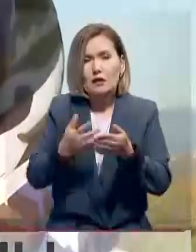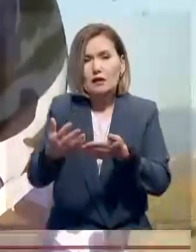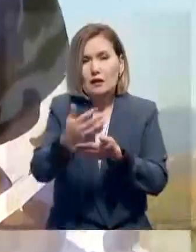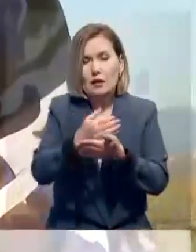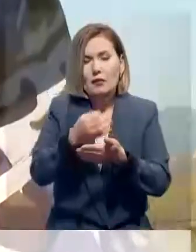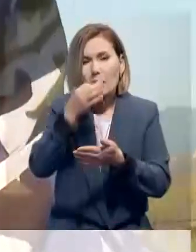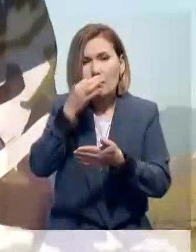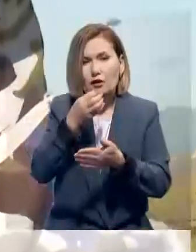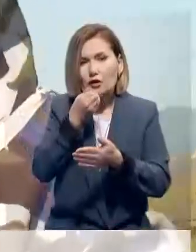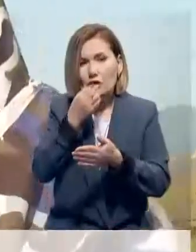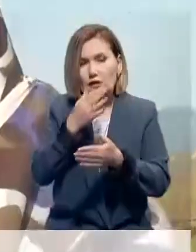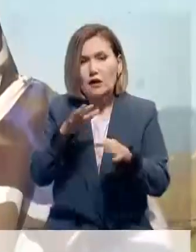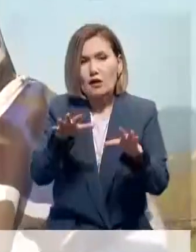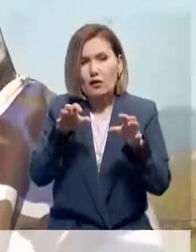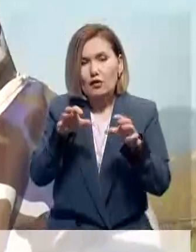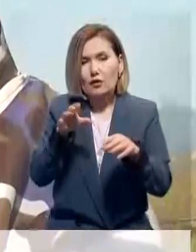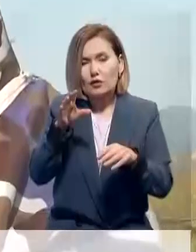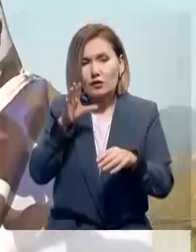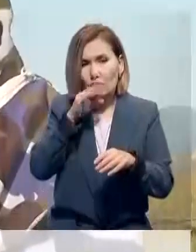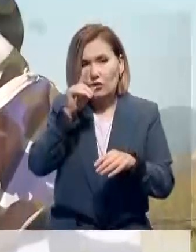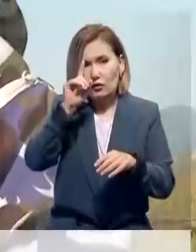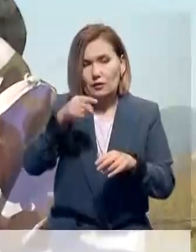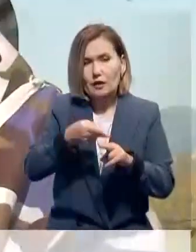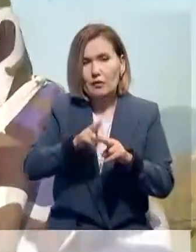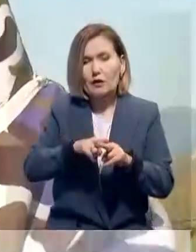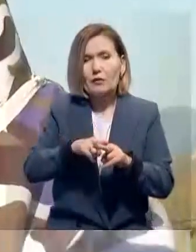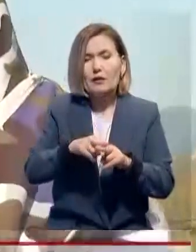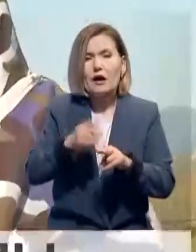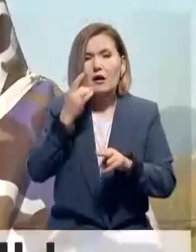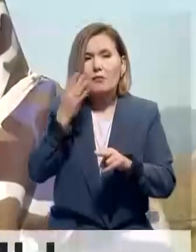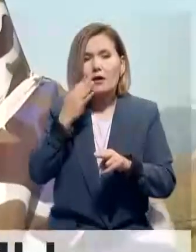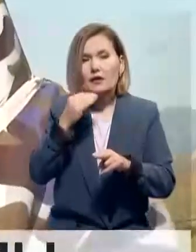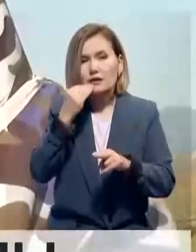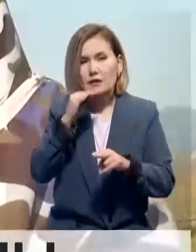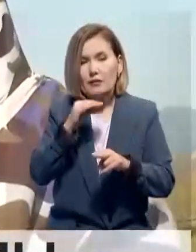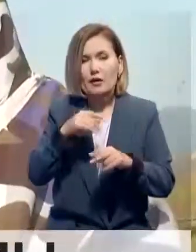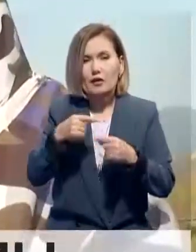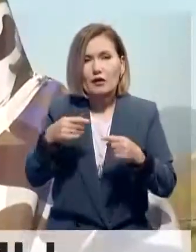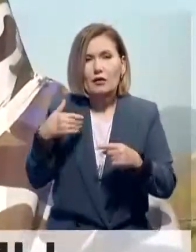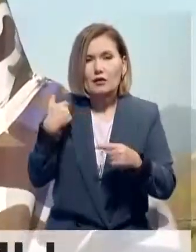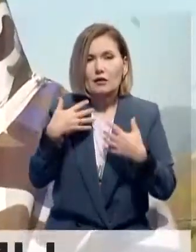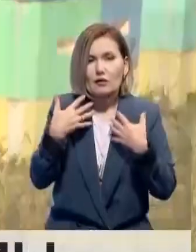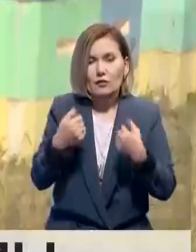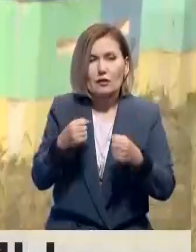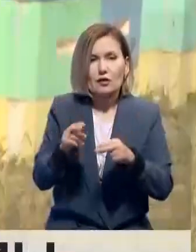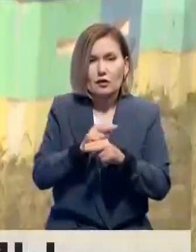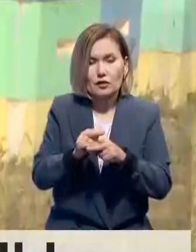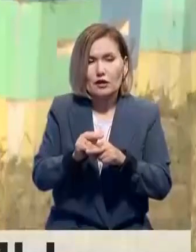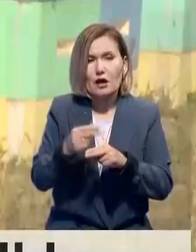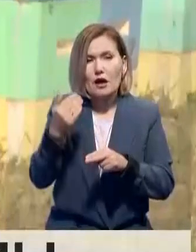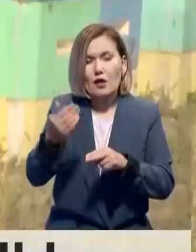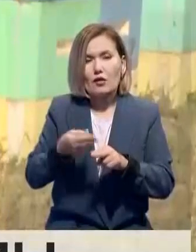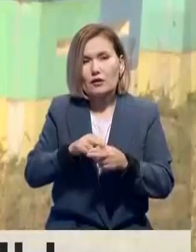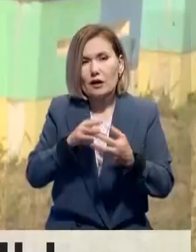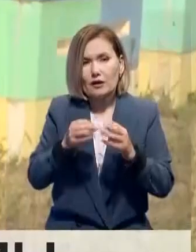жақсы тартады. Бұның күн бұның балдық неменесі балының сапасы дәрілік ролі өте жоғары болады. Өз ісін он